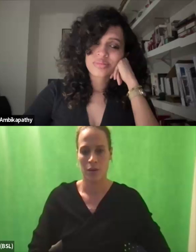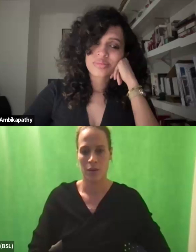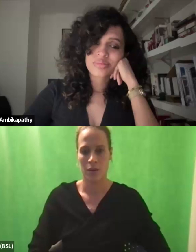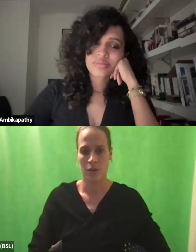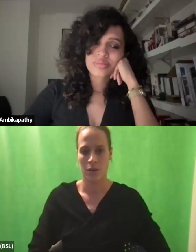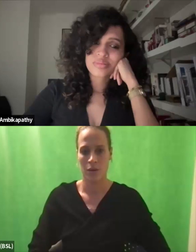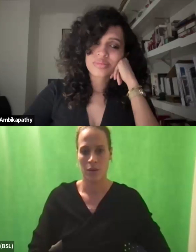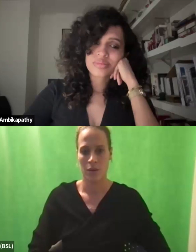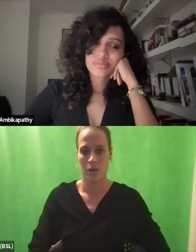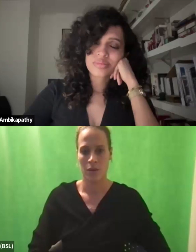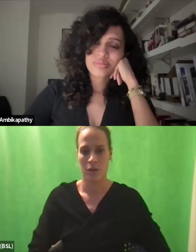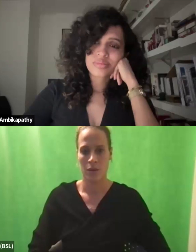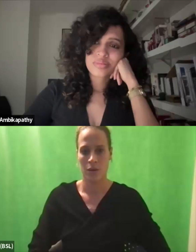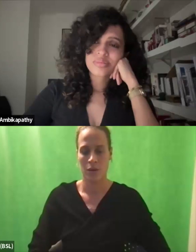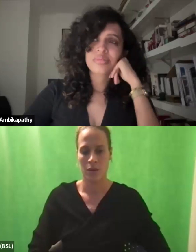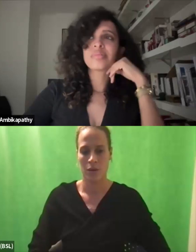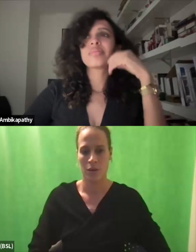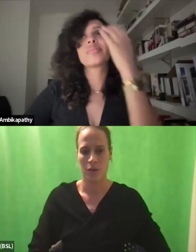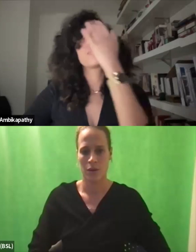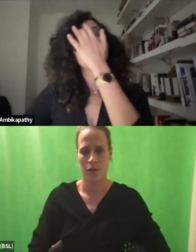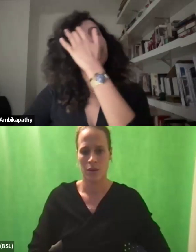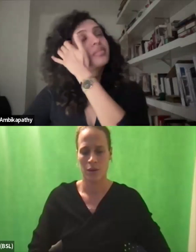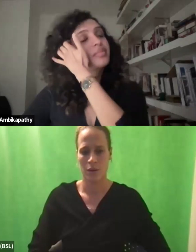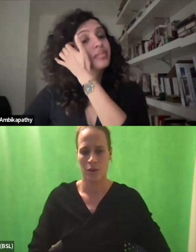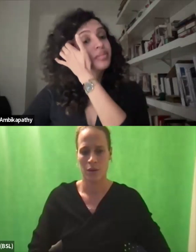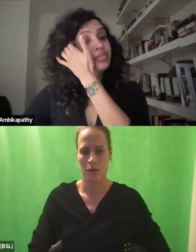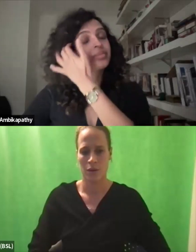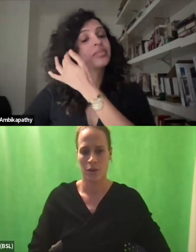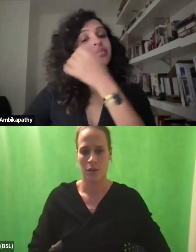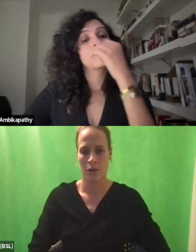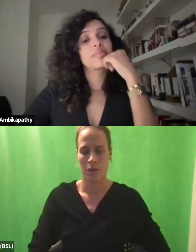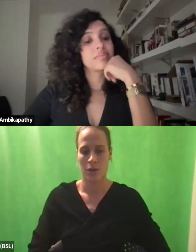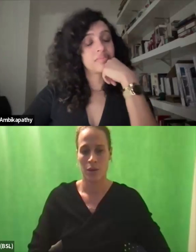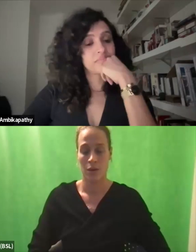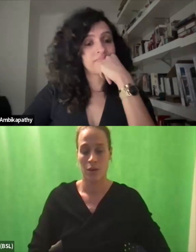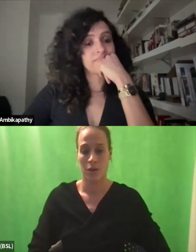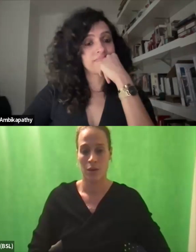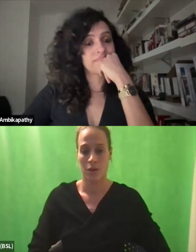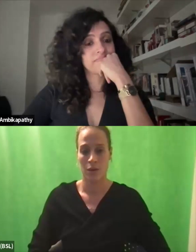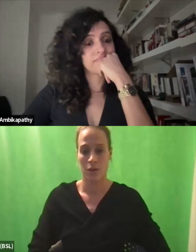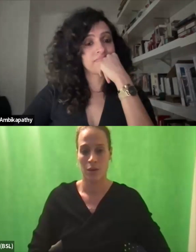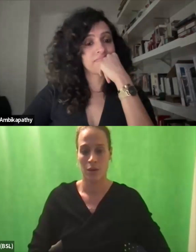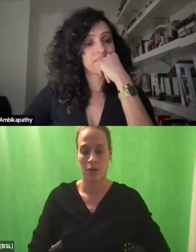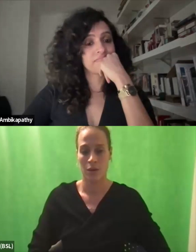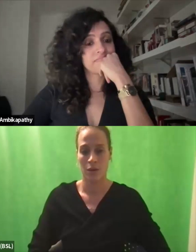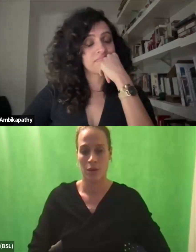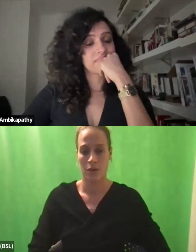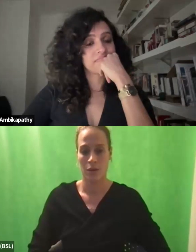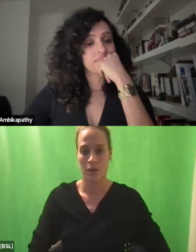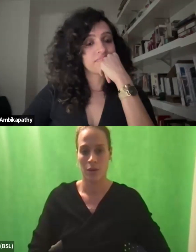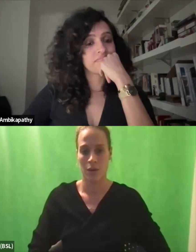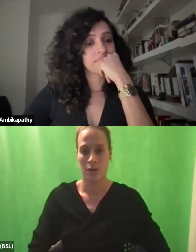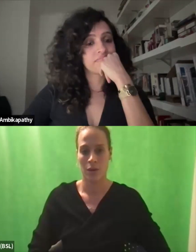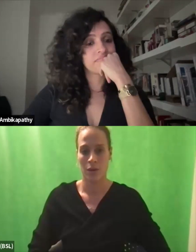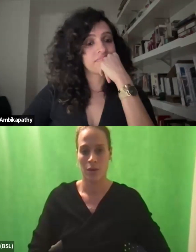de bonnes, de petites fantines, des boys. Tu crois que nos mots sont des